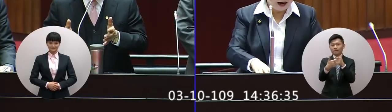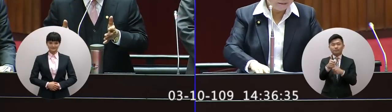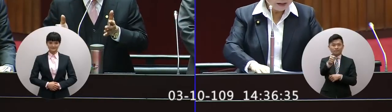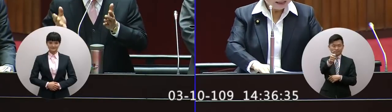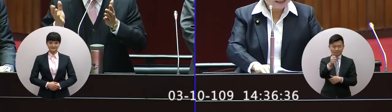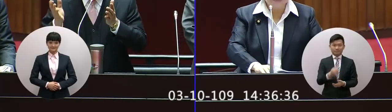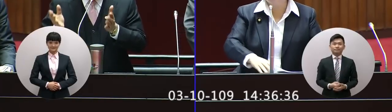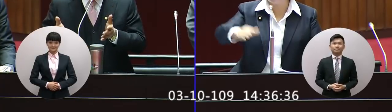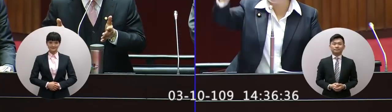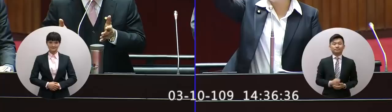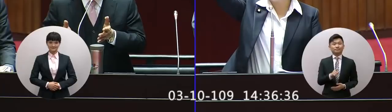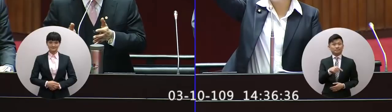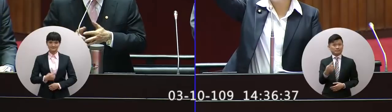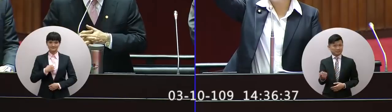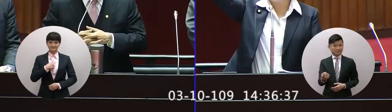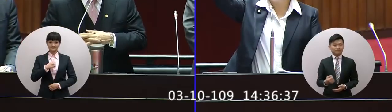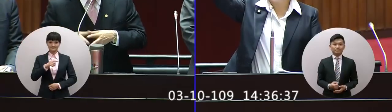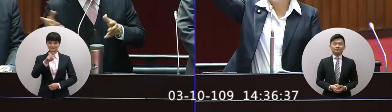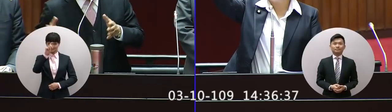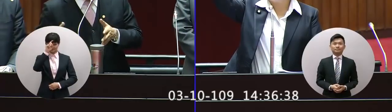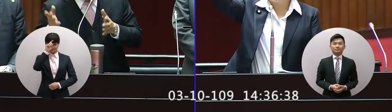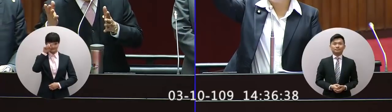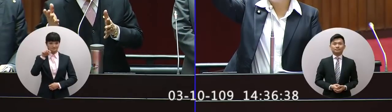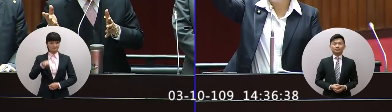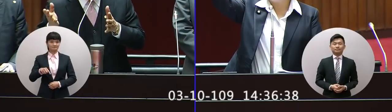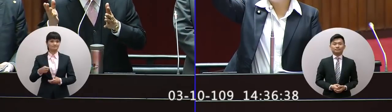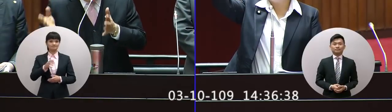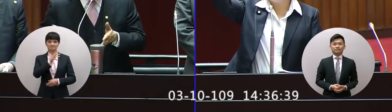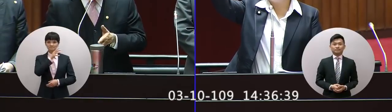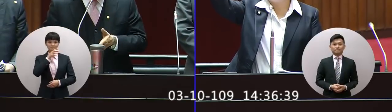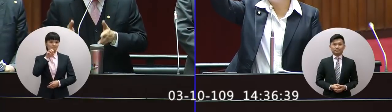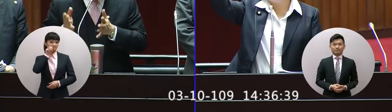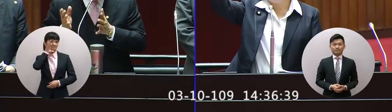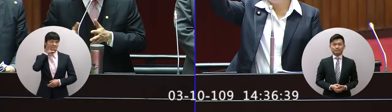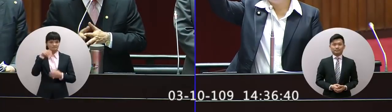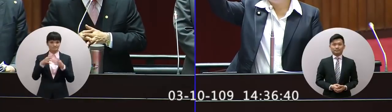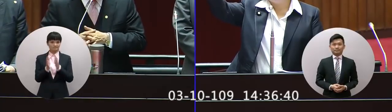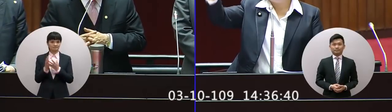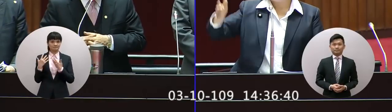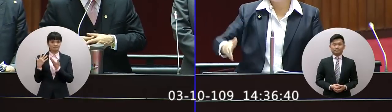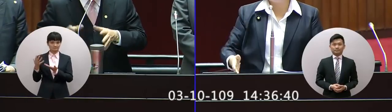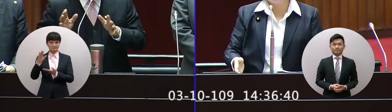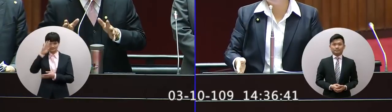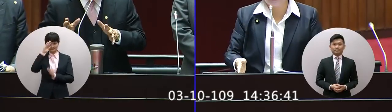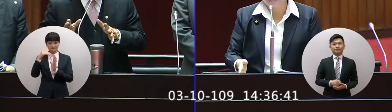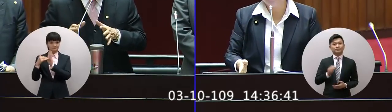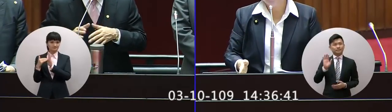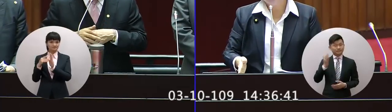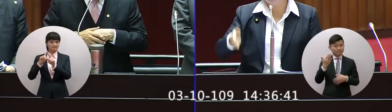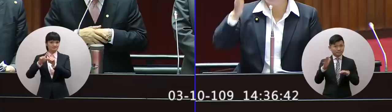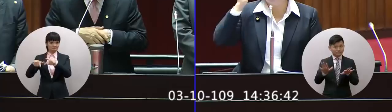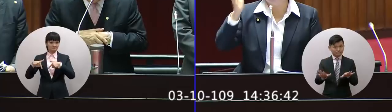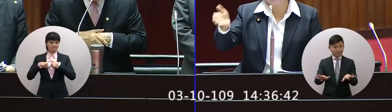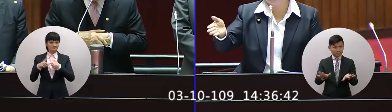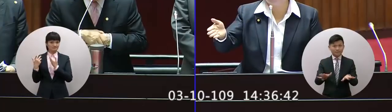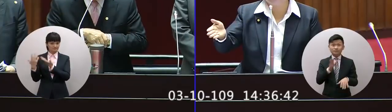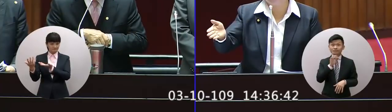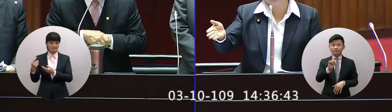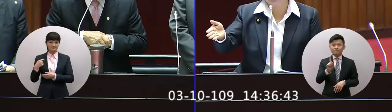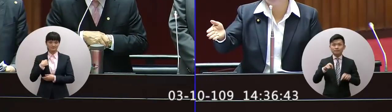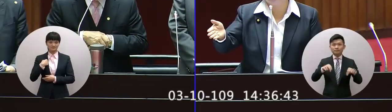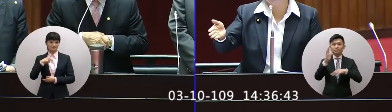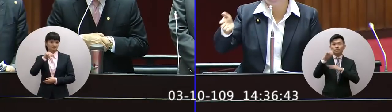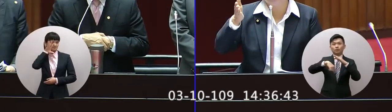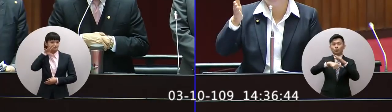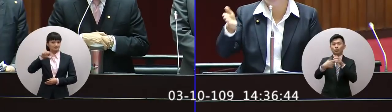谢你哈。 我要接下来。光荣权威留给他们，这样树立他们权威。 但是今天是我们行政